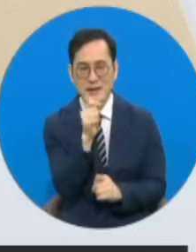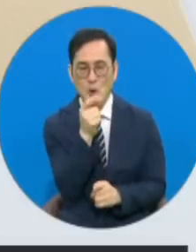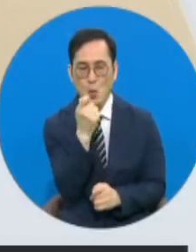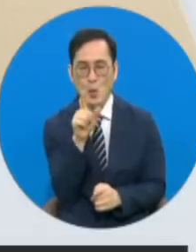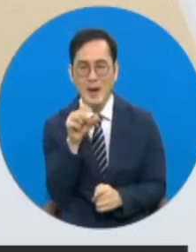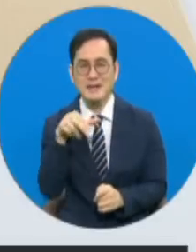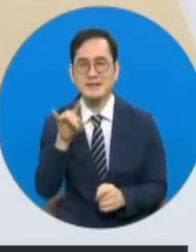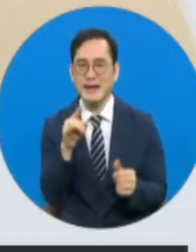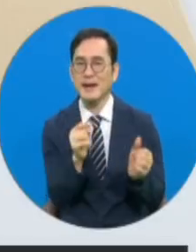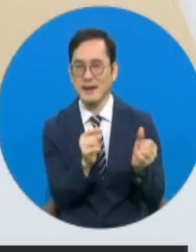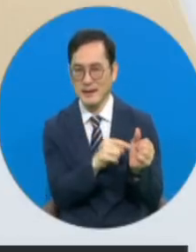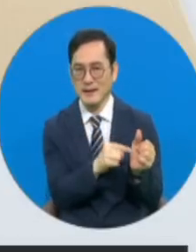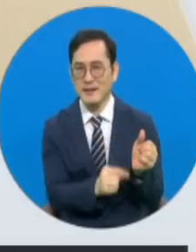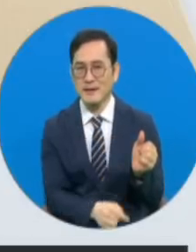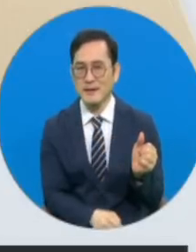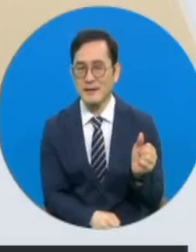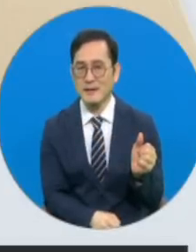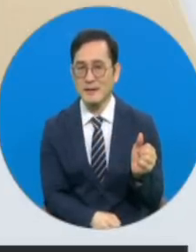지사입니다